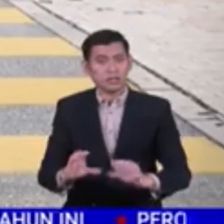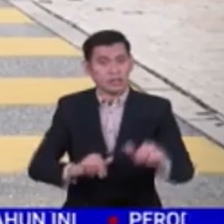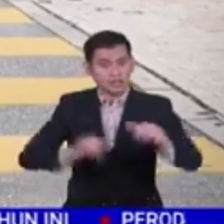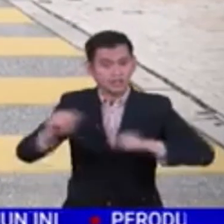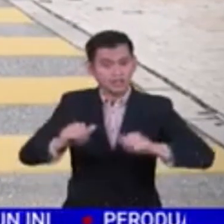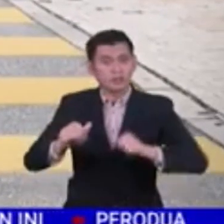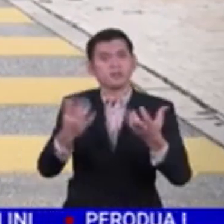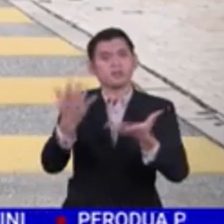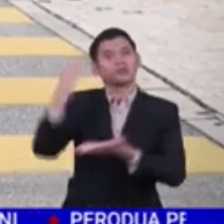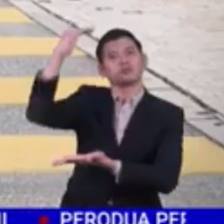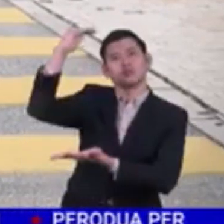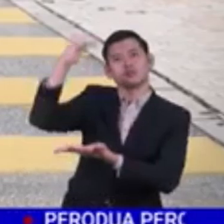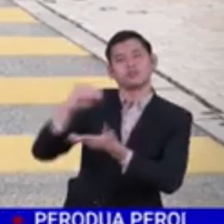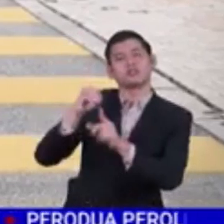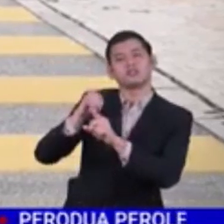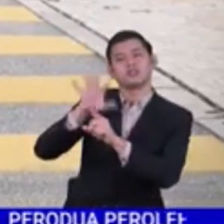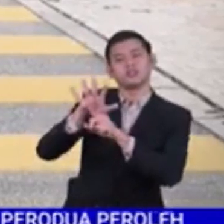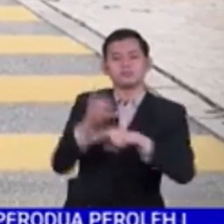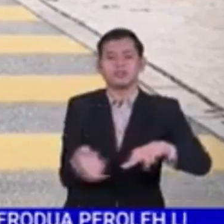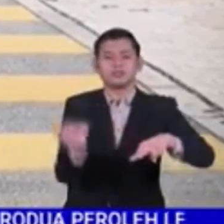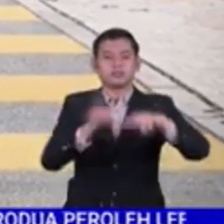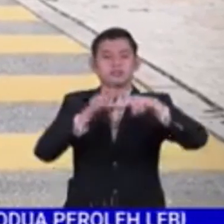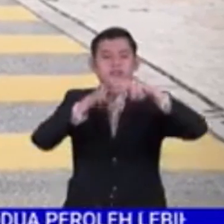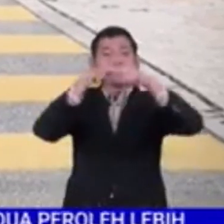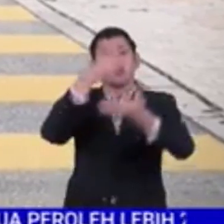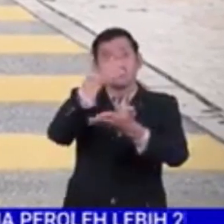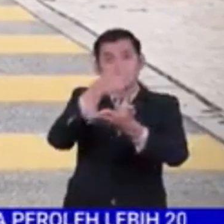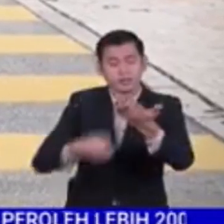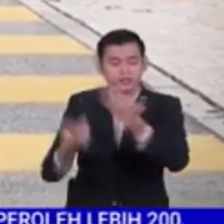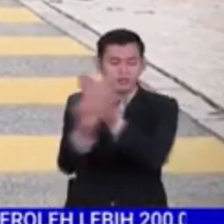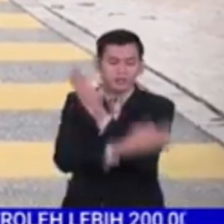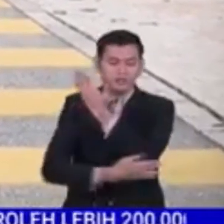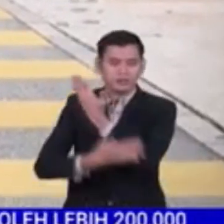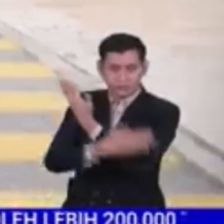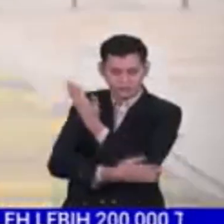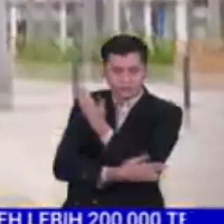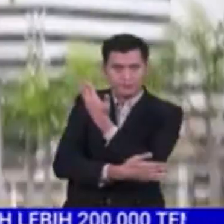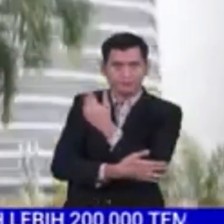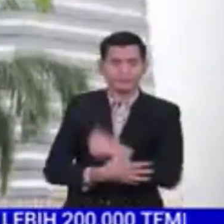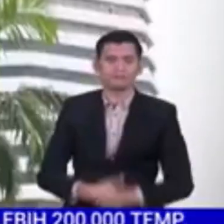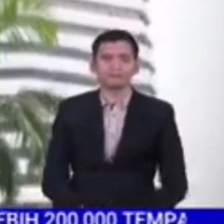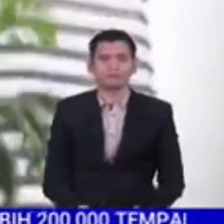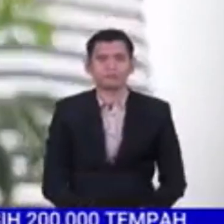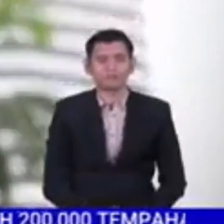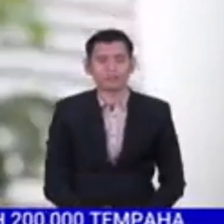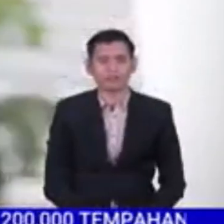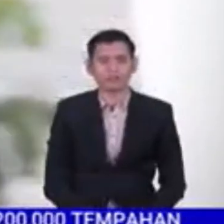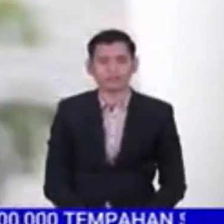bagi mengurangkan kesan inflasi kepada negara. Syamimi Saripan, RTM.